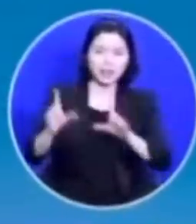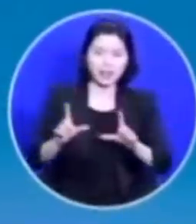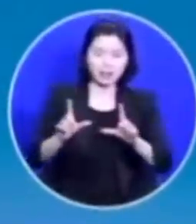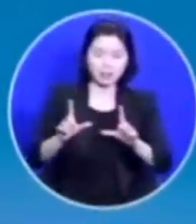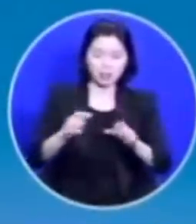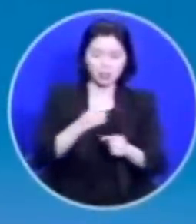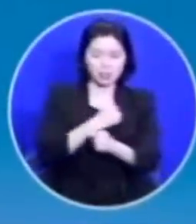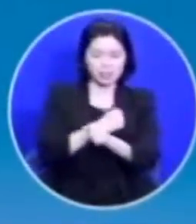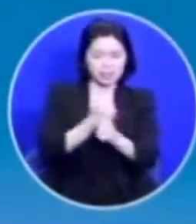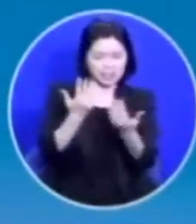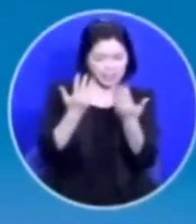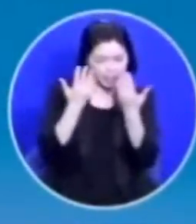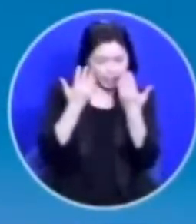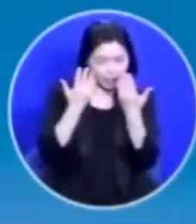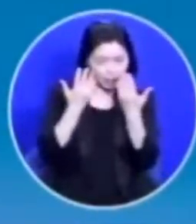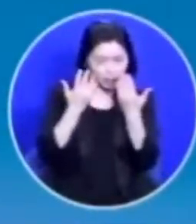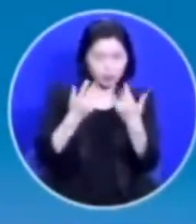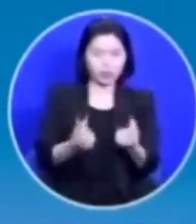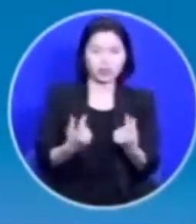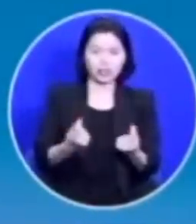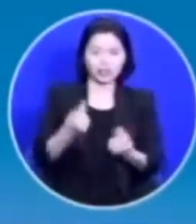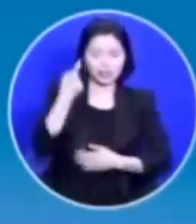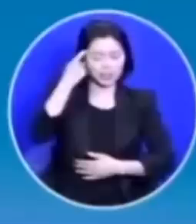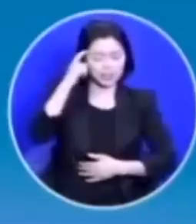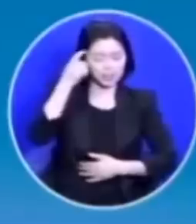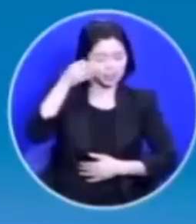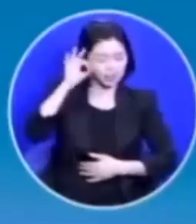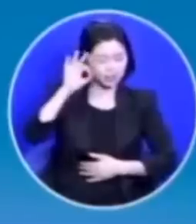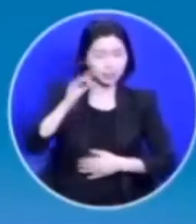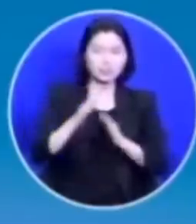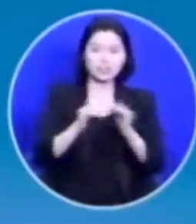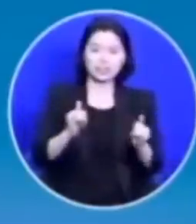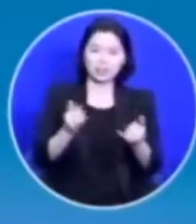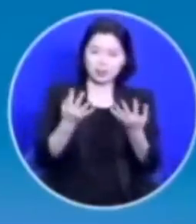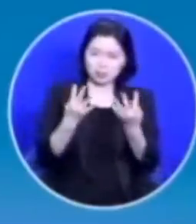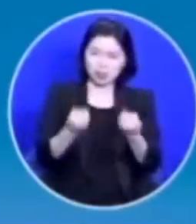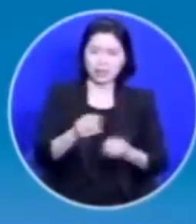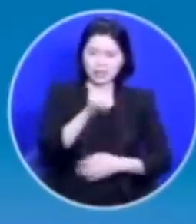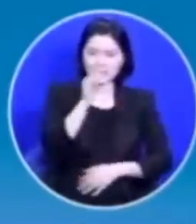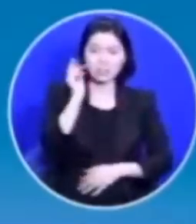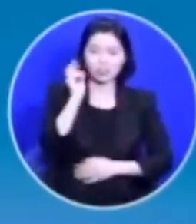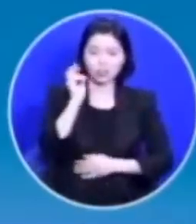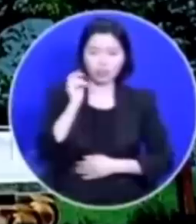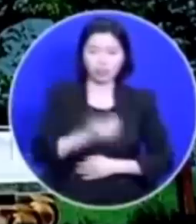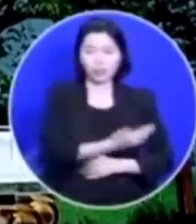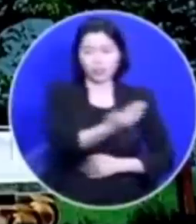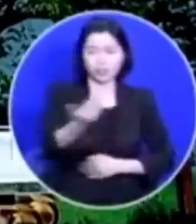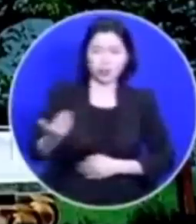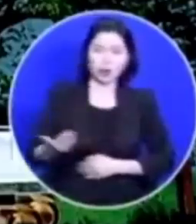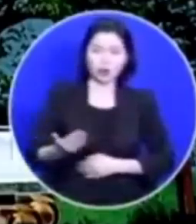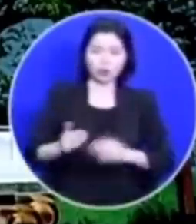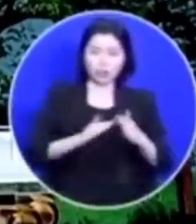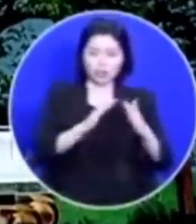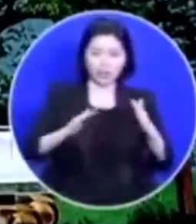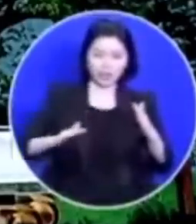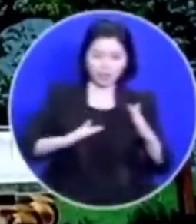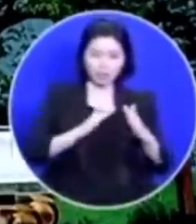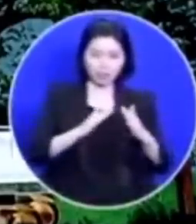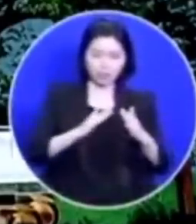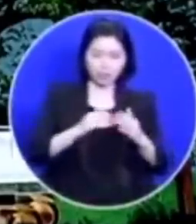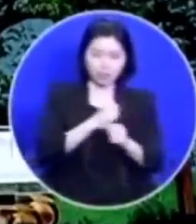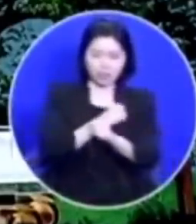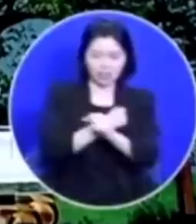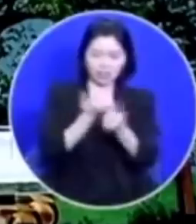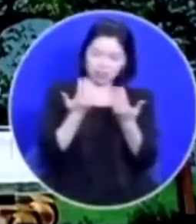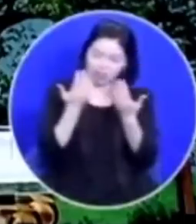감옥 갔다 그런 생각이 드시는 분이 많으실 겁니다 여러분의 가정이 감옥